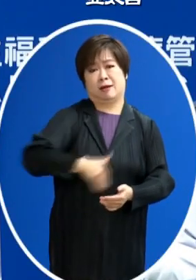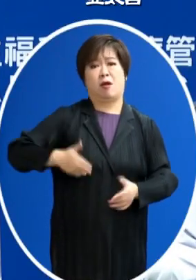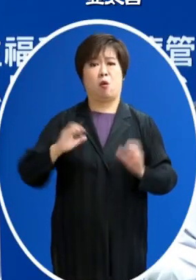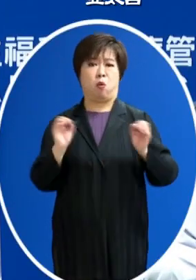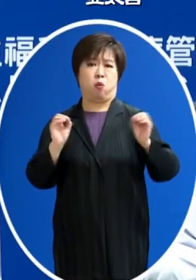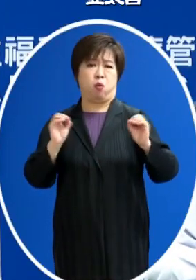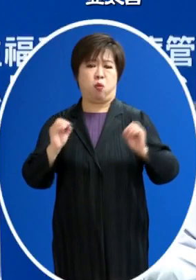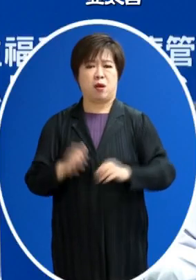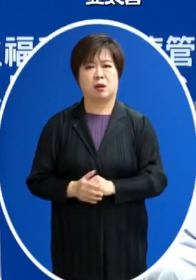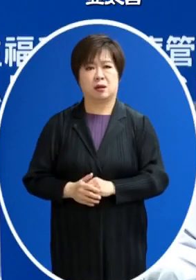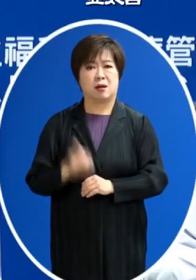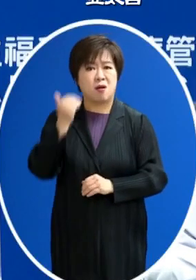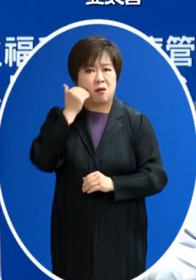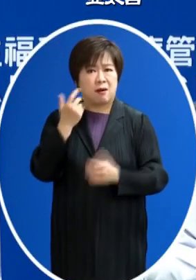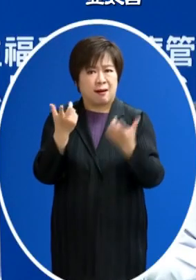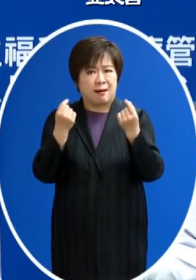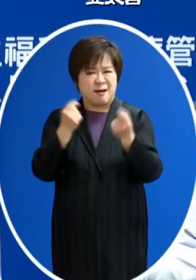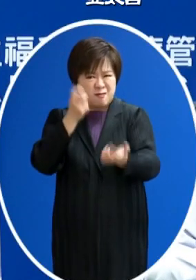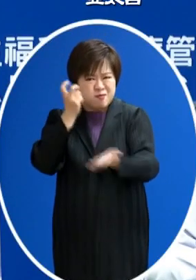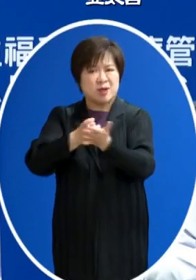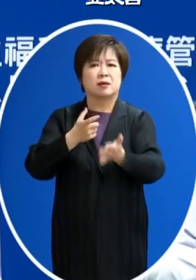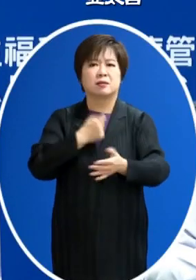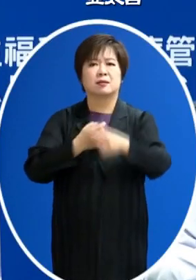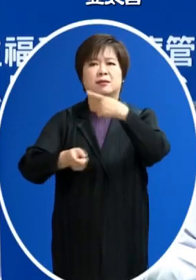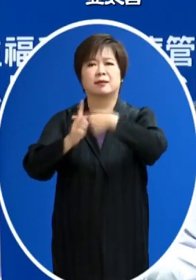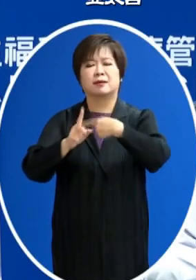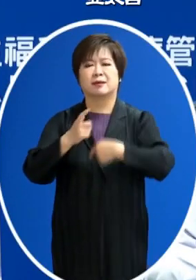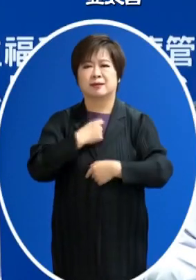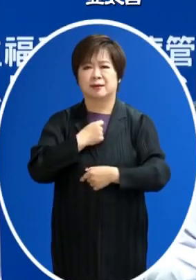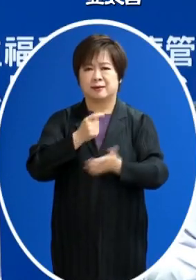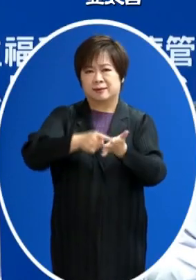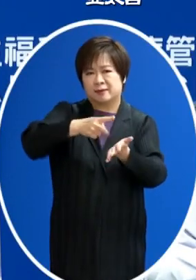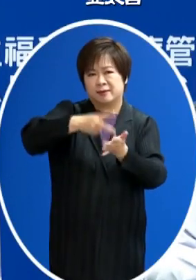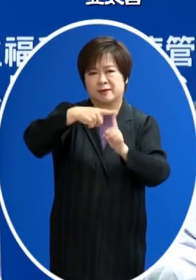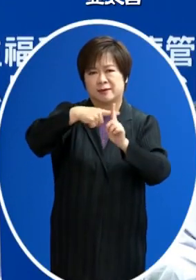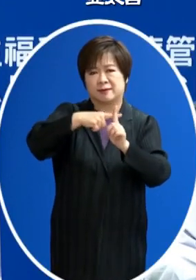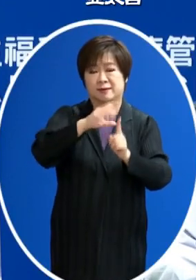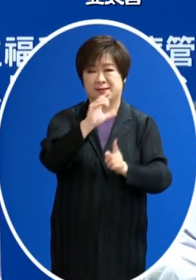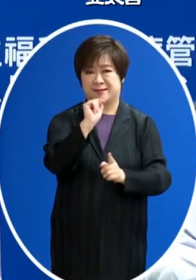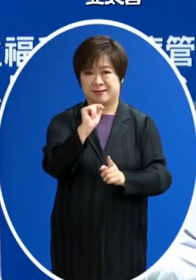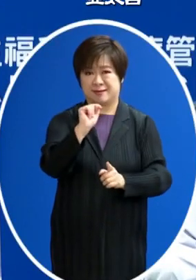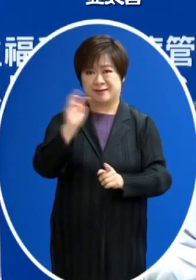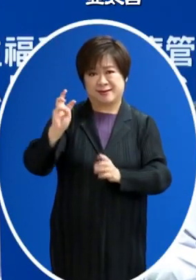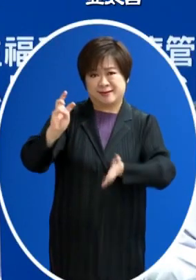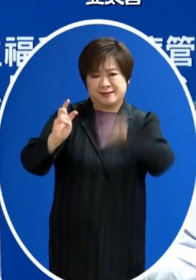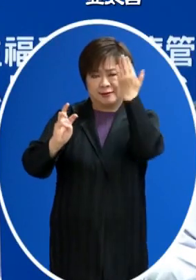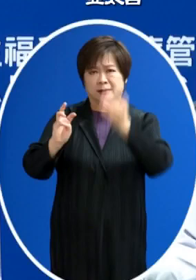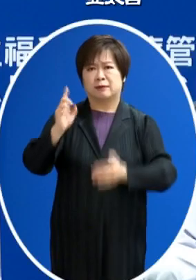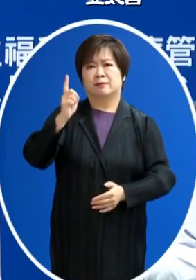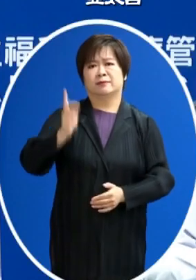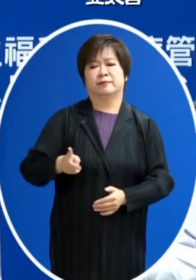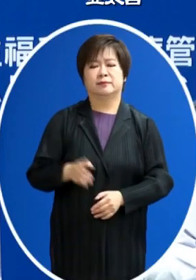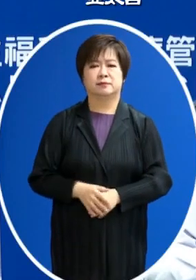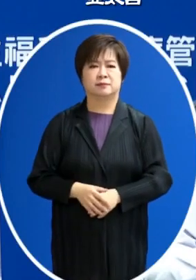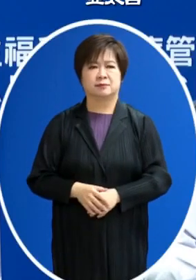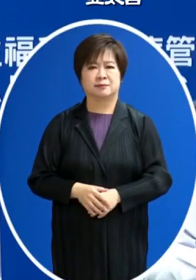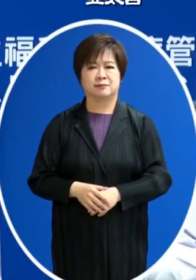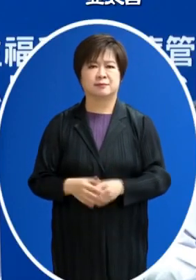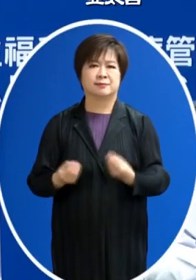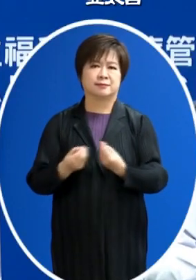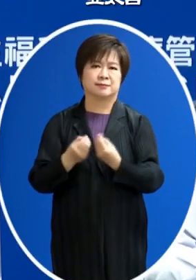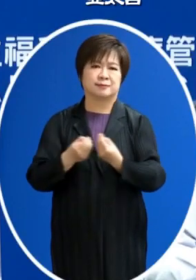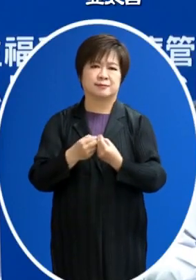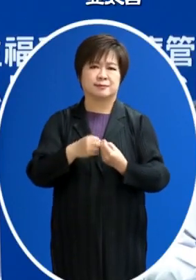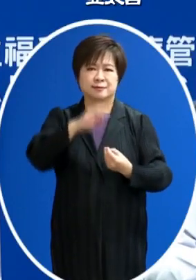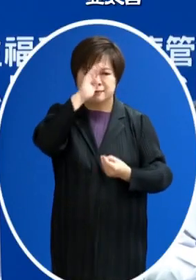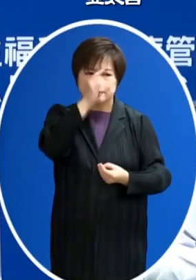然维持在 N 抗体要阳性，那还要2次 CT 值大于等于30的时候，那其实就会变成把一些